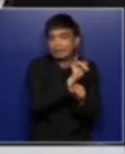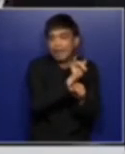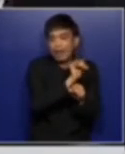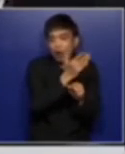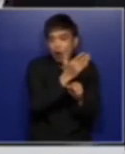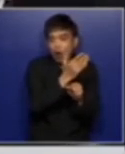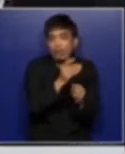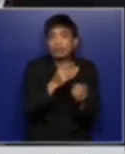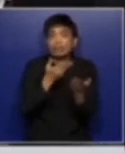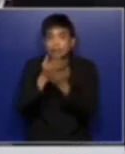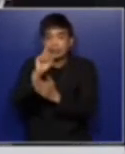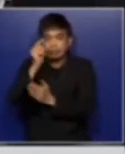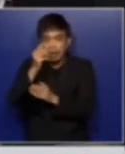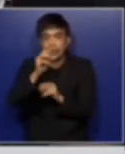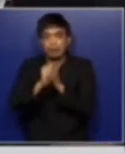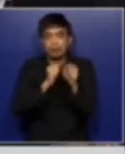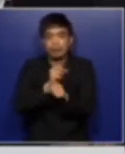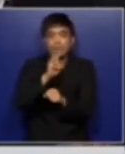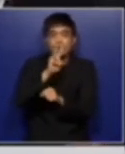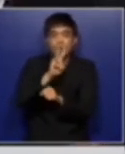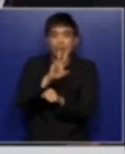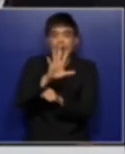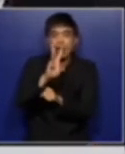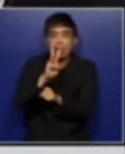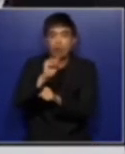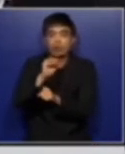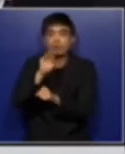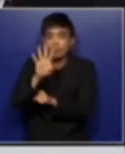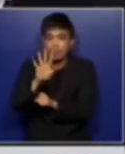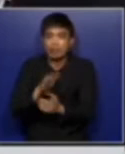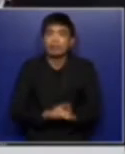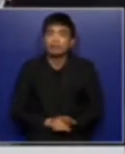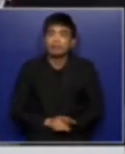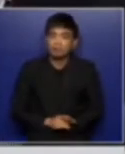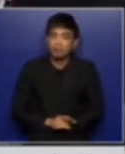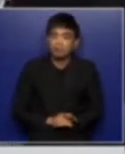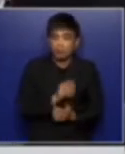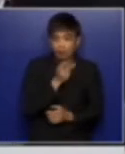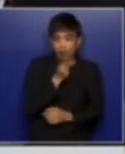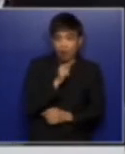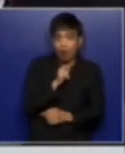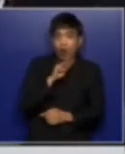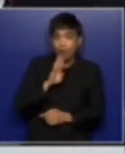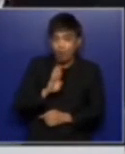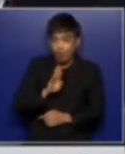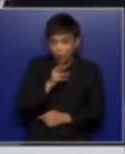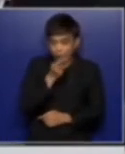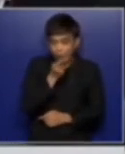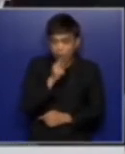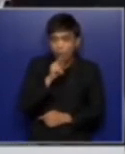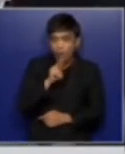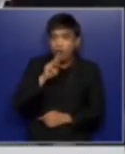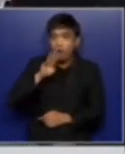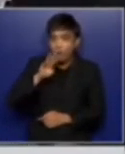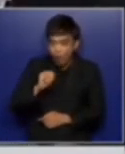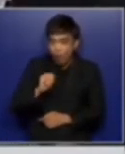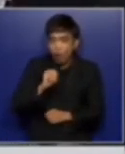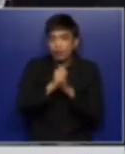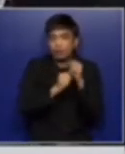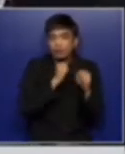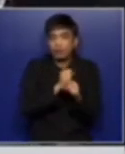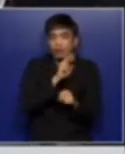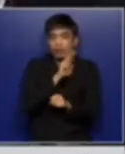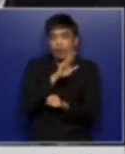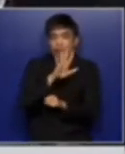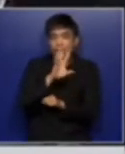านประธานครับมติครม.เมื่อวันที่15เมษายนปี63นะครับขอรูปสไลด์ขึ้นนะครับ